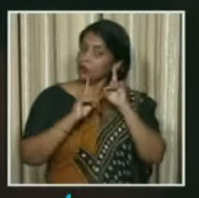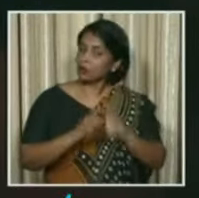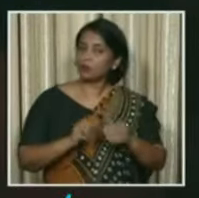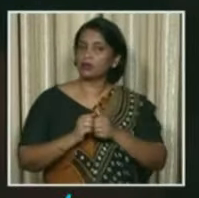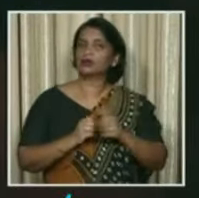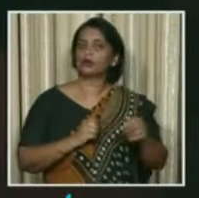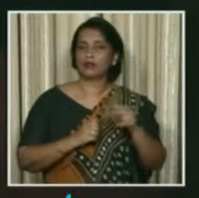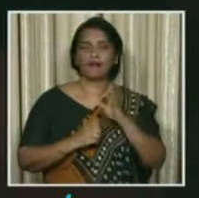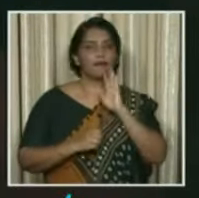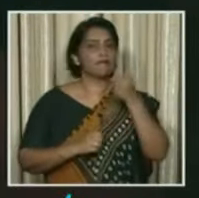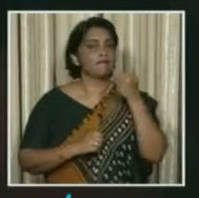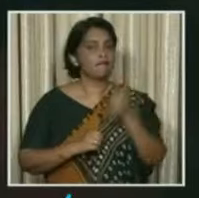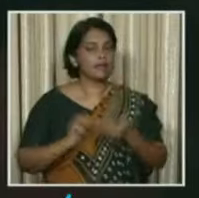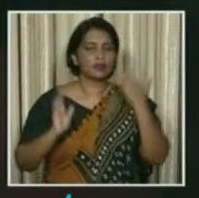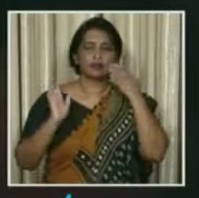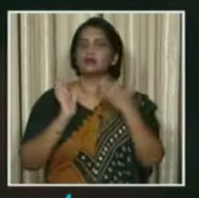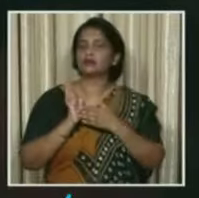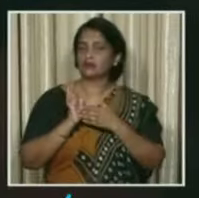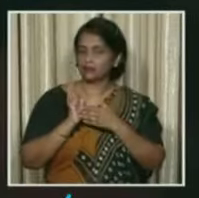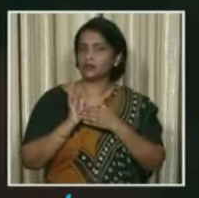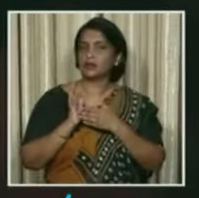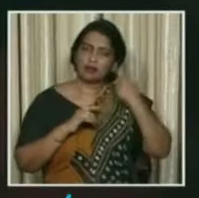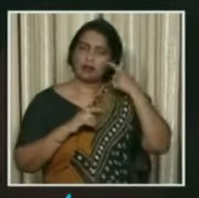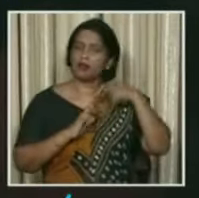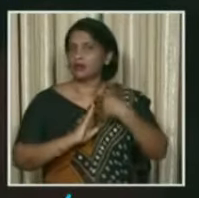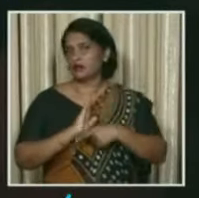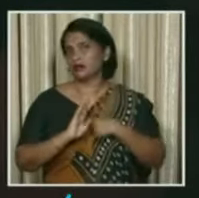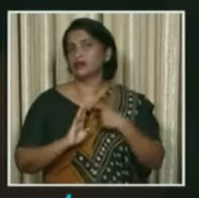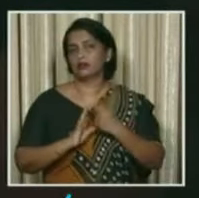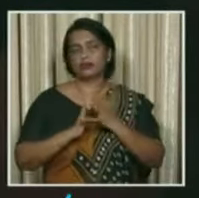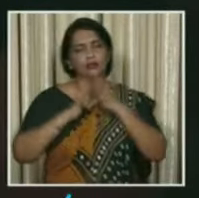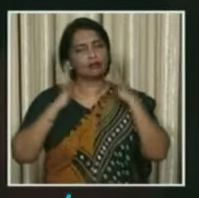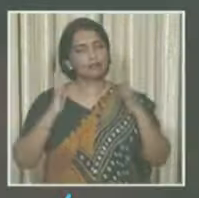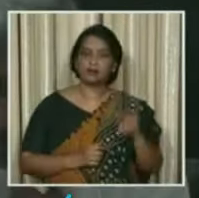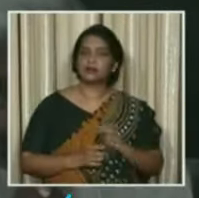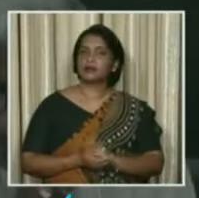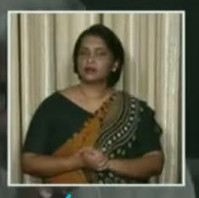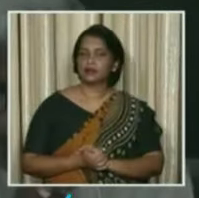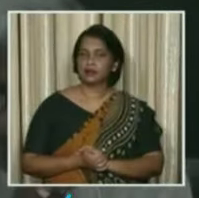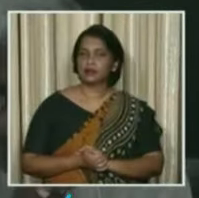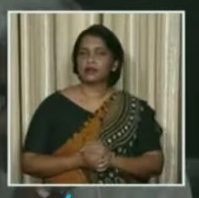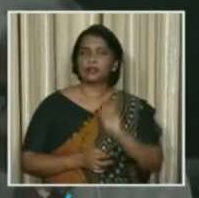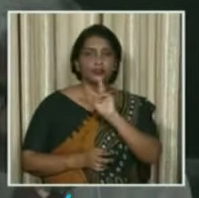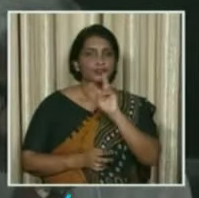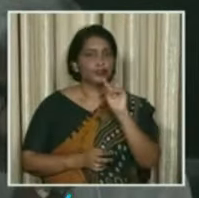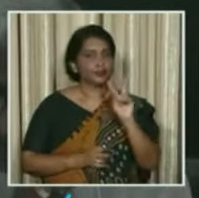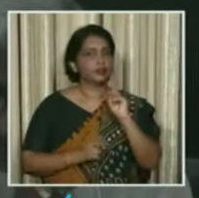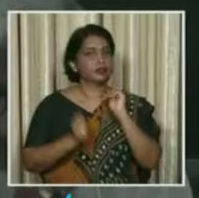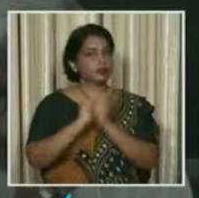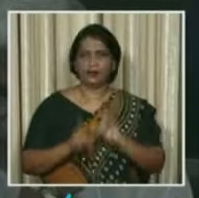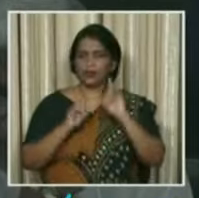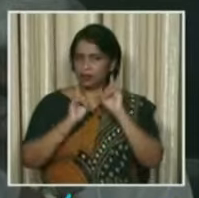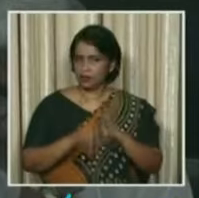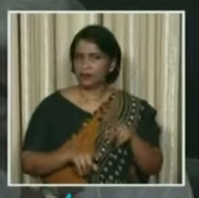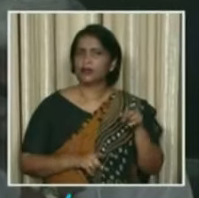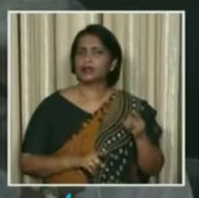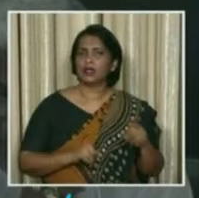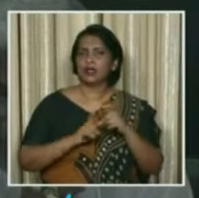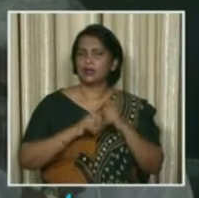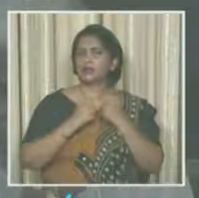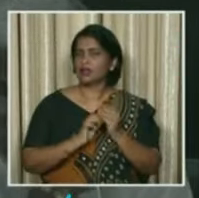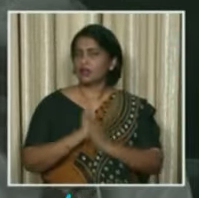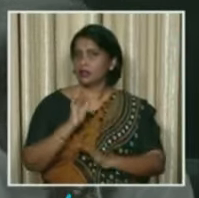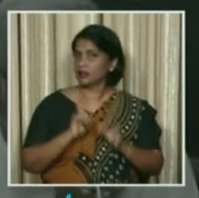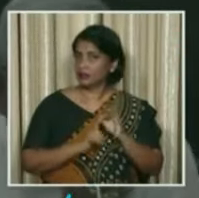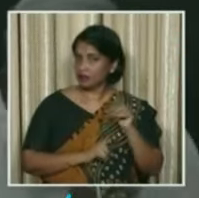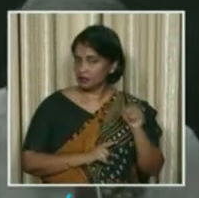දෙයකට එදගත් අර්ථවත් දෙයකට බරක් තිබුවොත් මං හිතනවා ඒක රටට විශාල ශාන්තියක් වේවි. 22 සංශෝධන කිසිම හදිසියක් නැහැ. දලසලහ